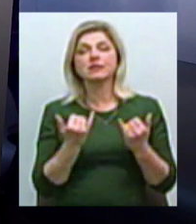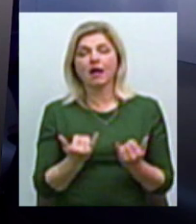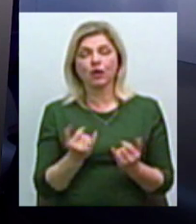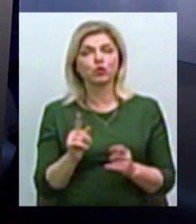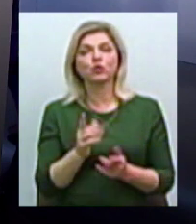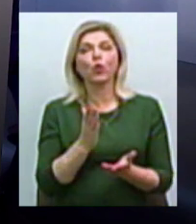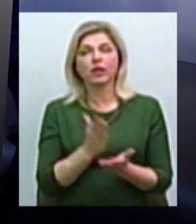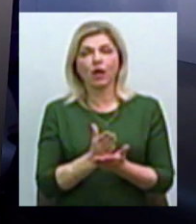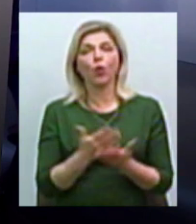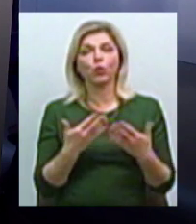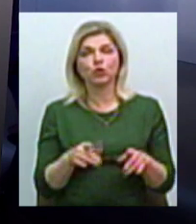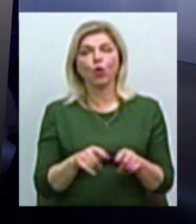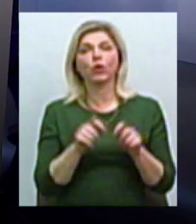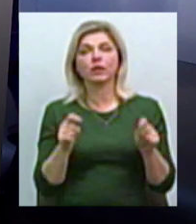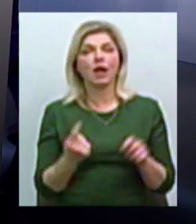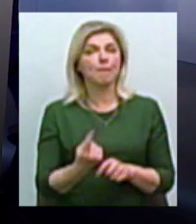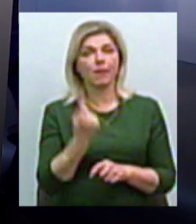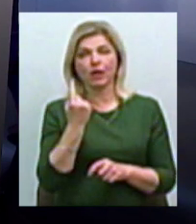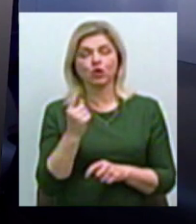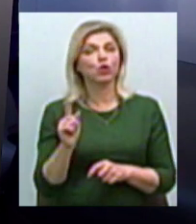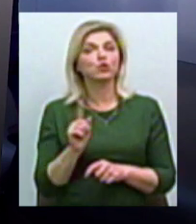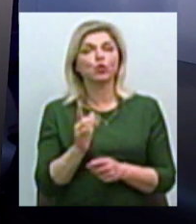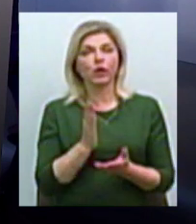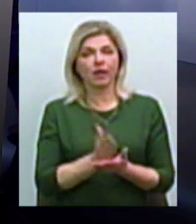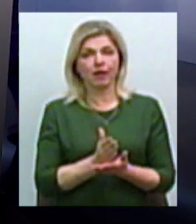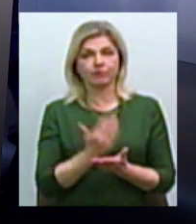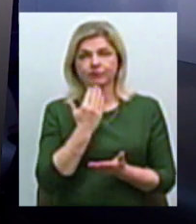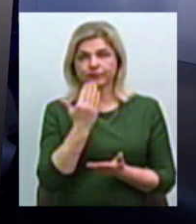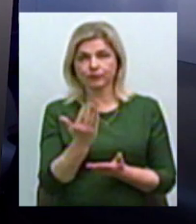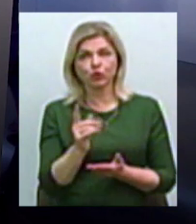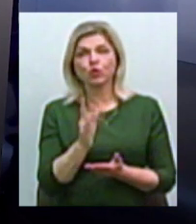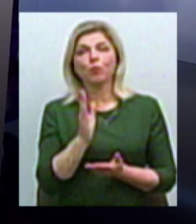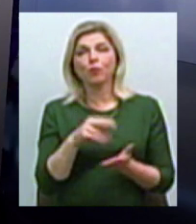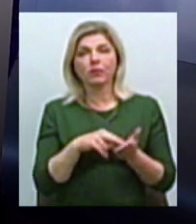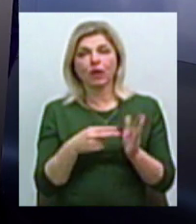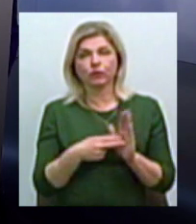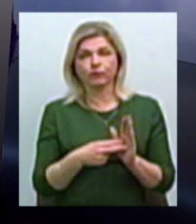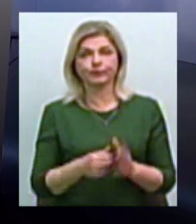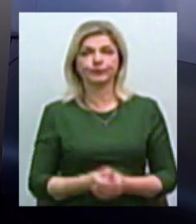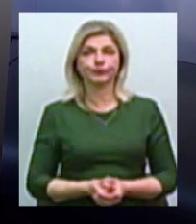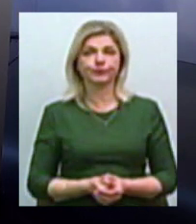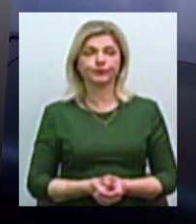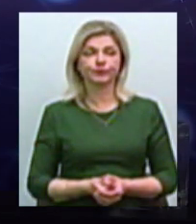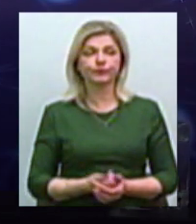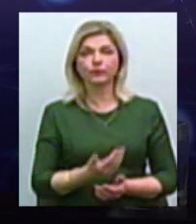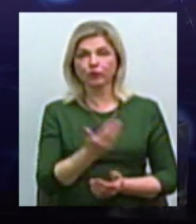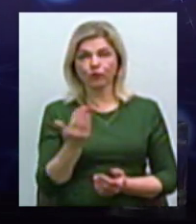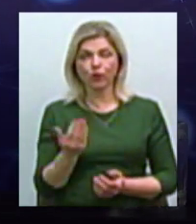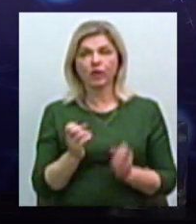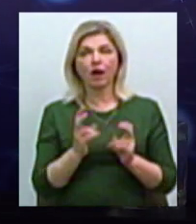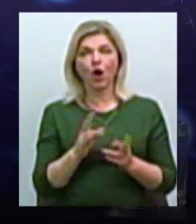який вже відкрився, перший, що вже є і що планується відповідно? Спочатку, на даний момент вони зараз, як